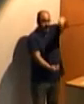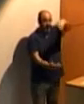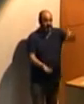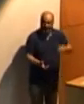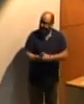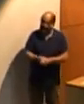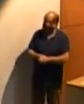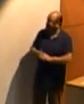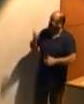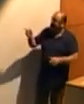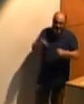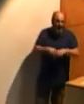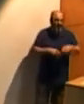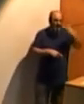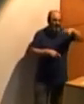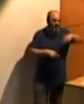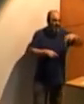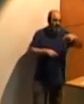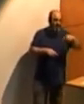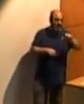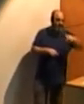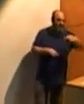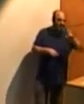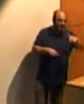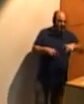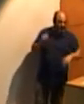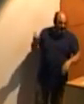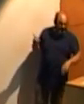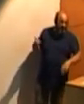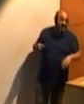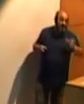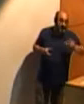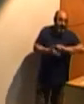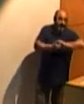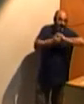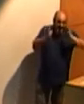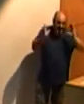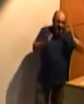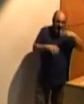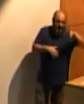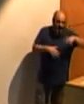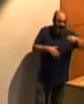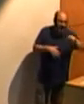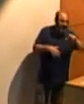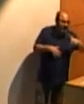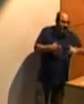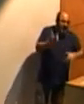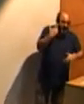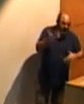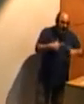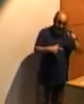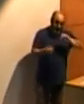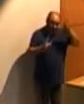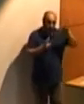retrouve une amende dans chez platon ou notre notre ami plateau on va va avoir plus penser encore cette notion de